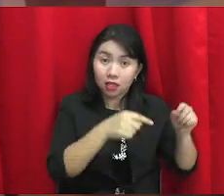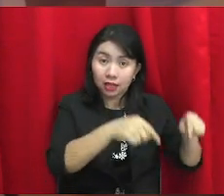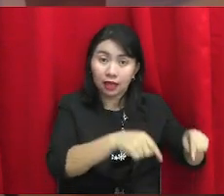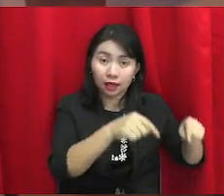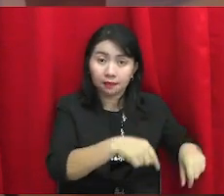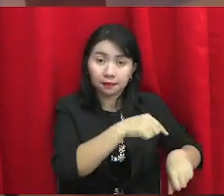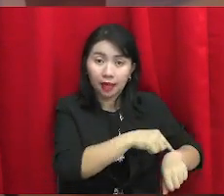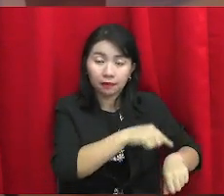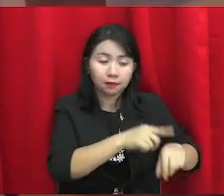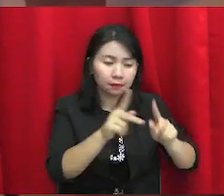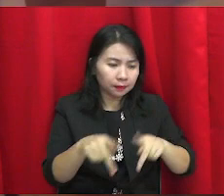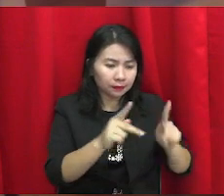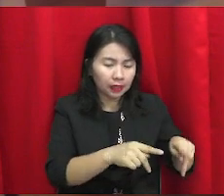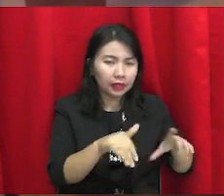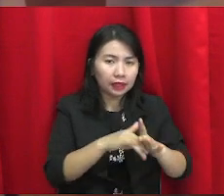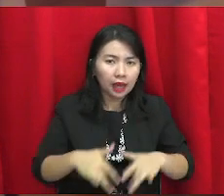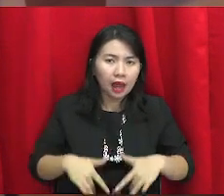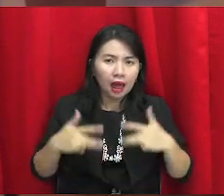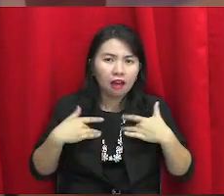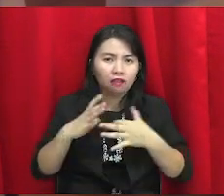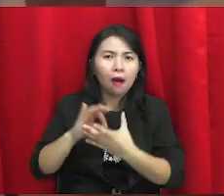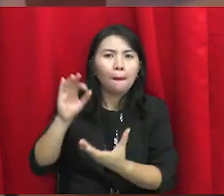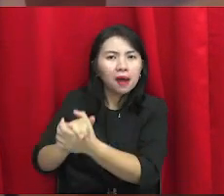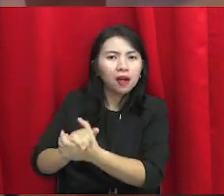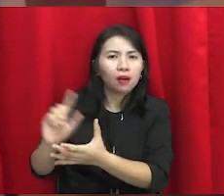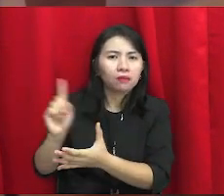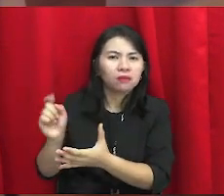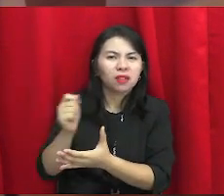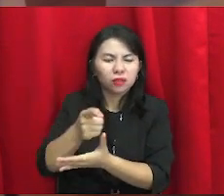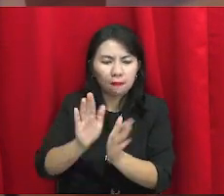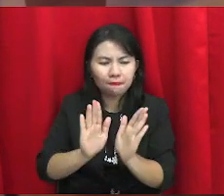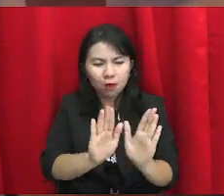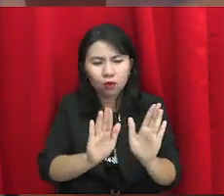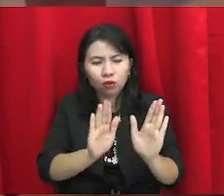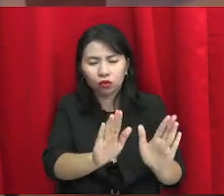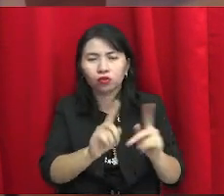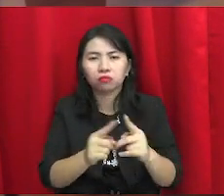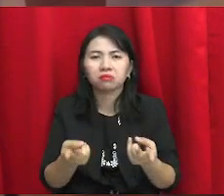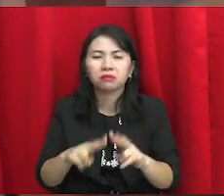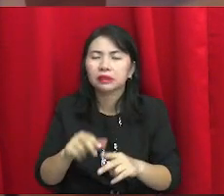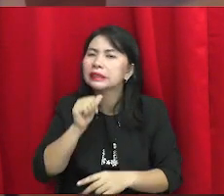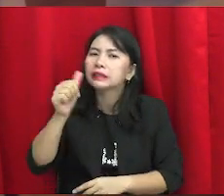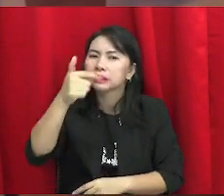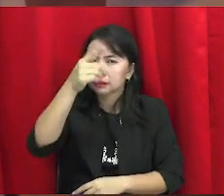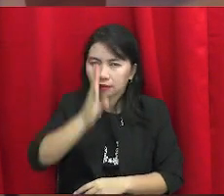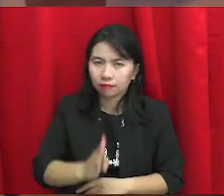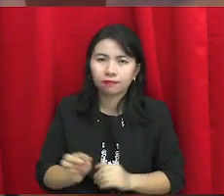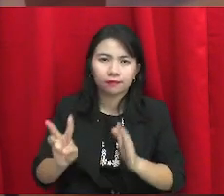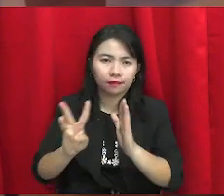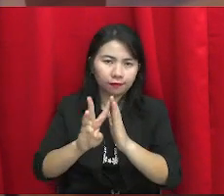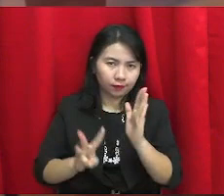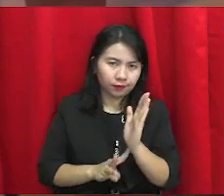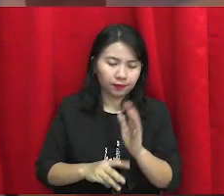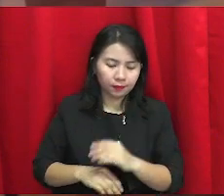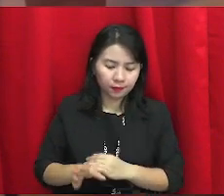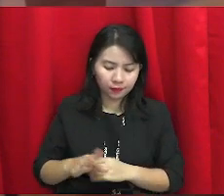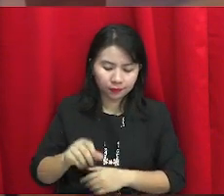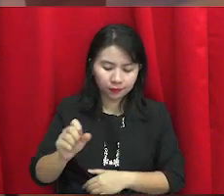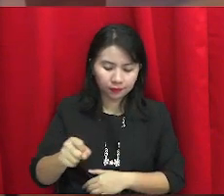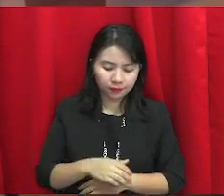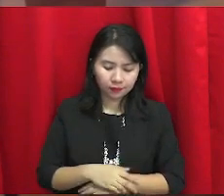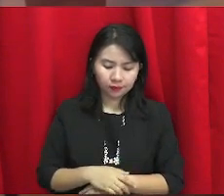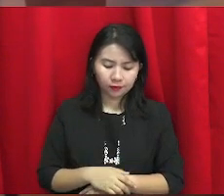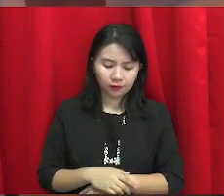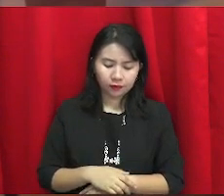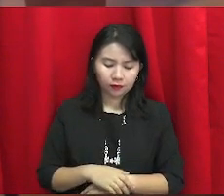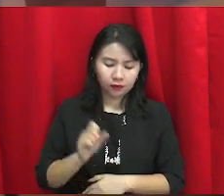mo in the life of marriage is ang pinipilit mo na is not God's will. You see? Kaya nga sabi ko sa inyo,